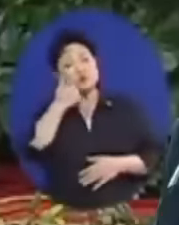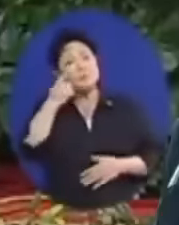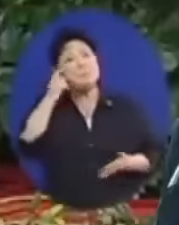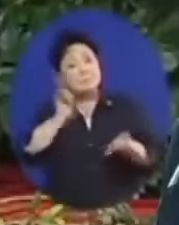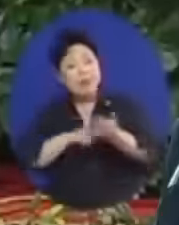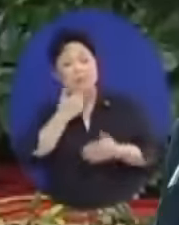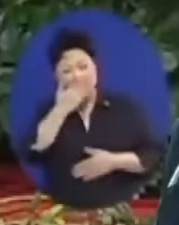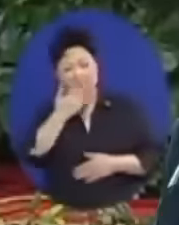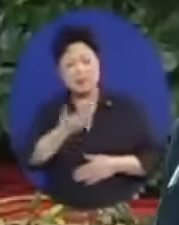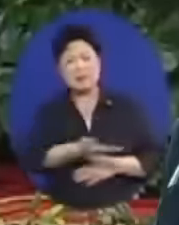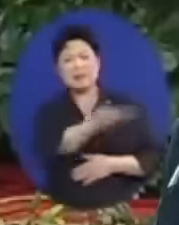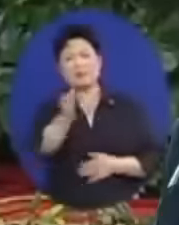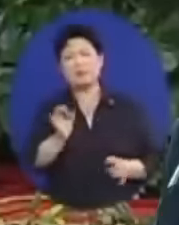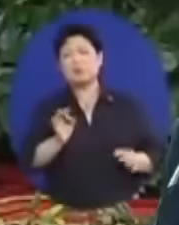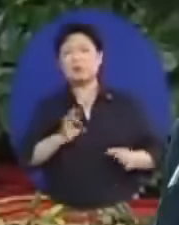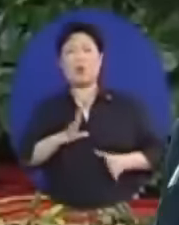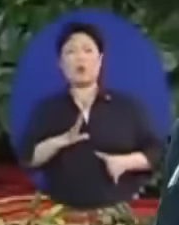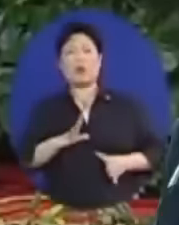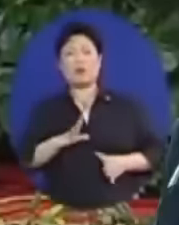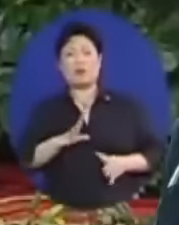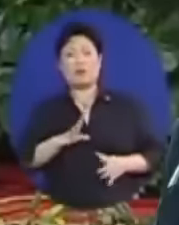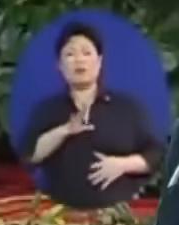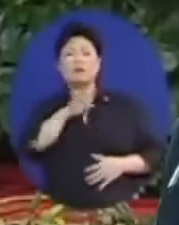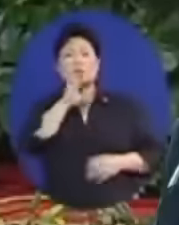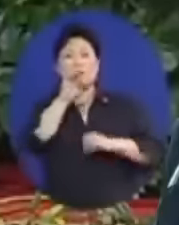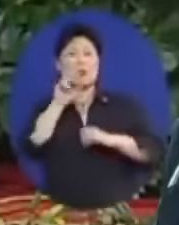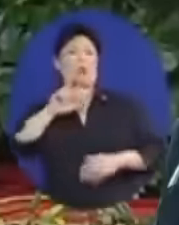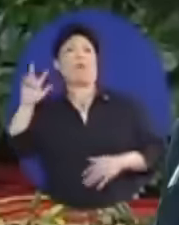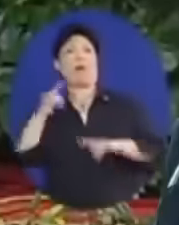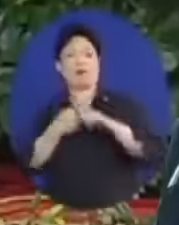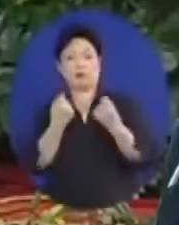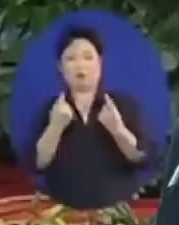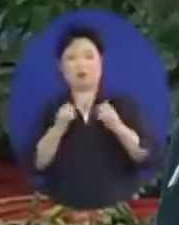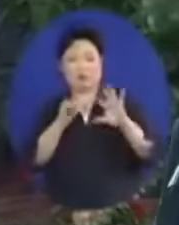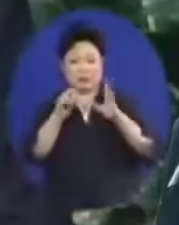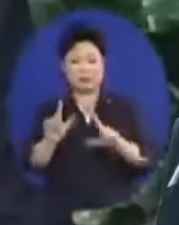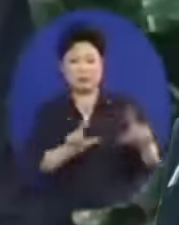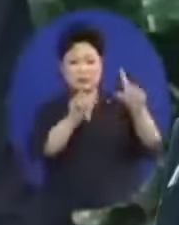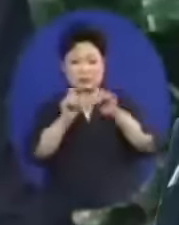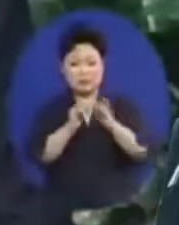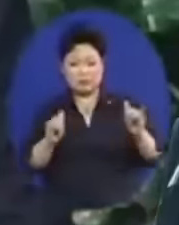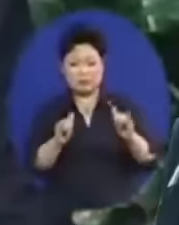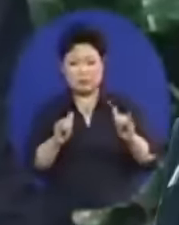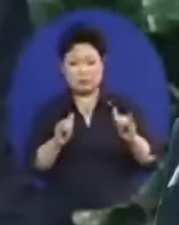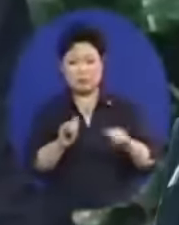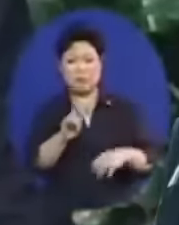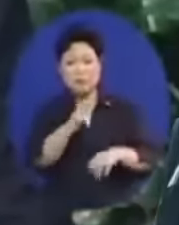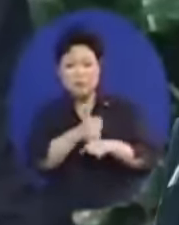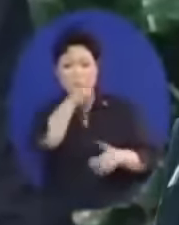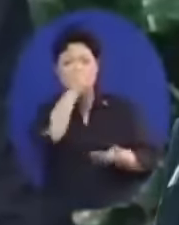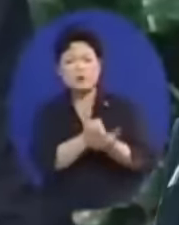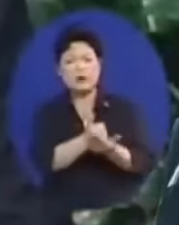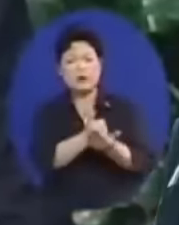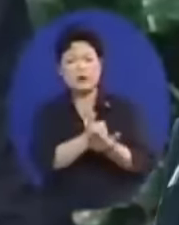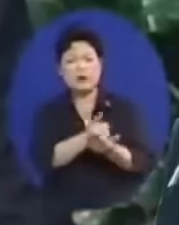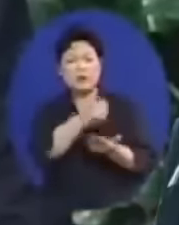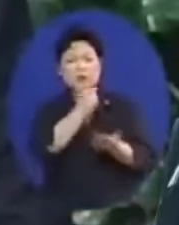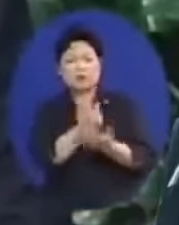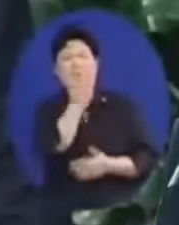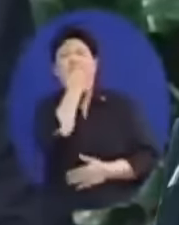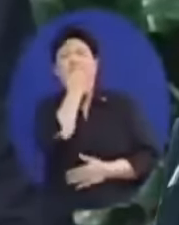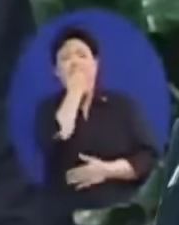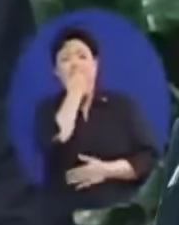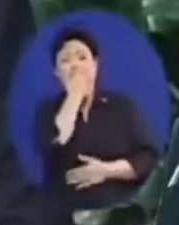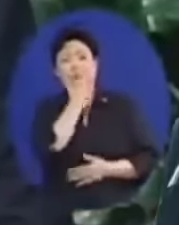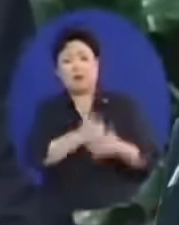이것이 여러분 얼마나 놀라운 고백이 아닙니까? 이 세상에 사는 사람의 정체성은 죄와 죄책,